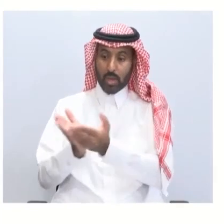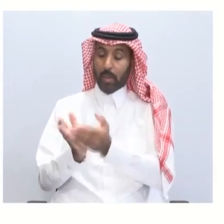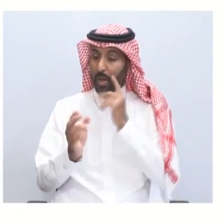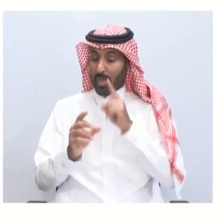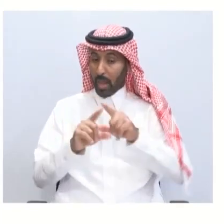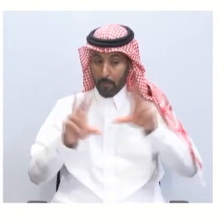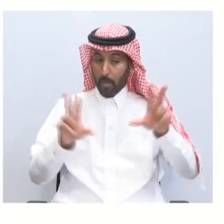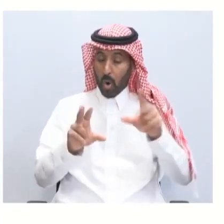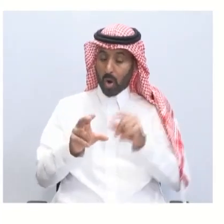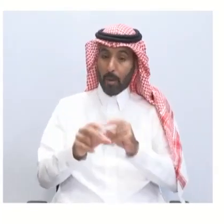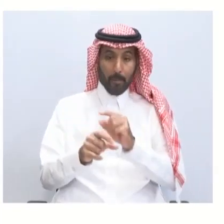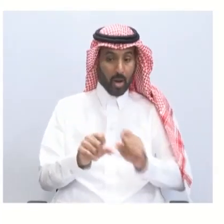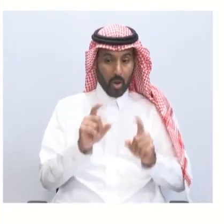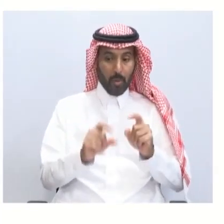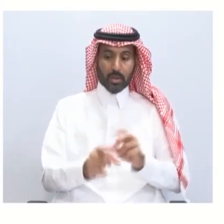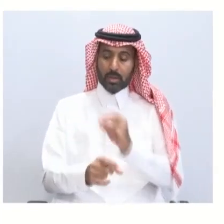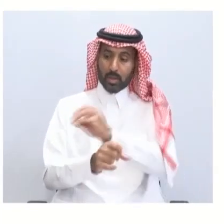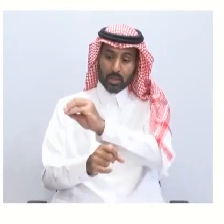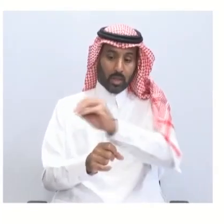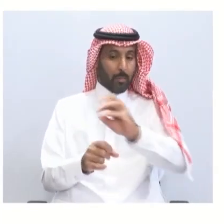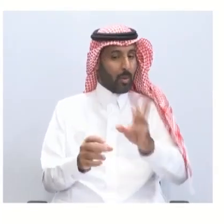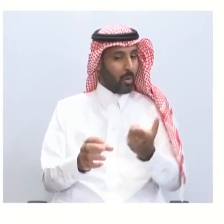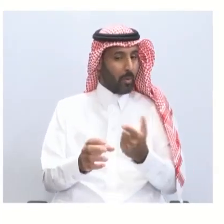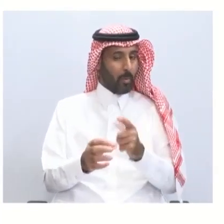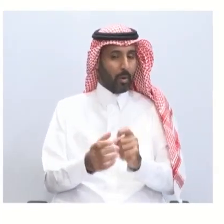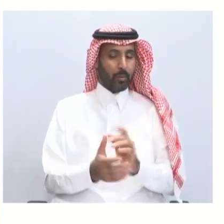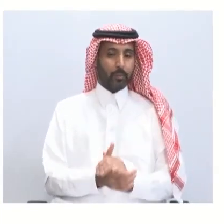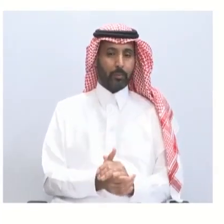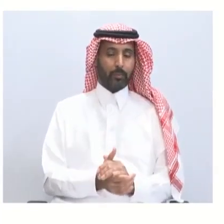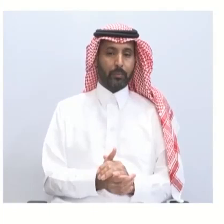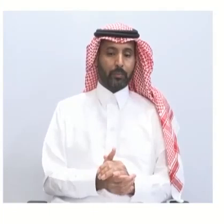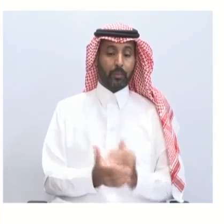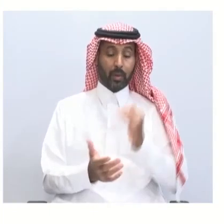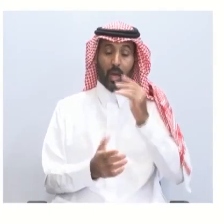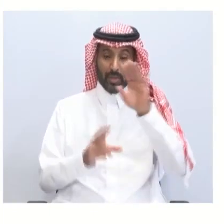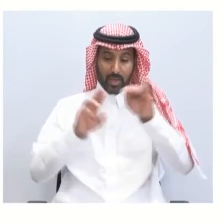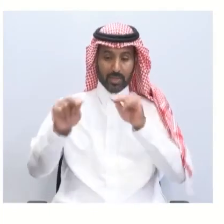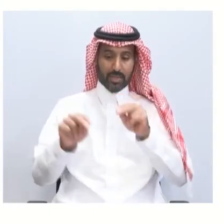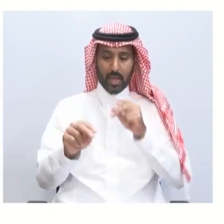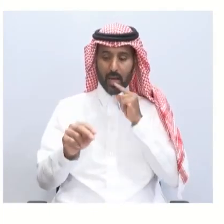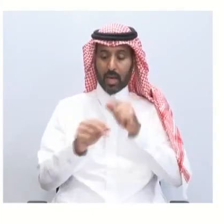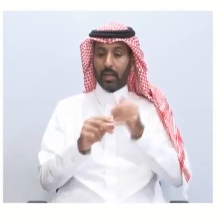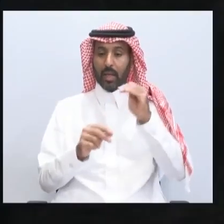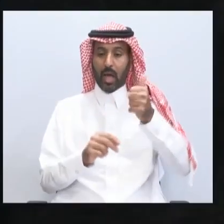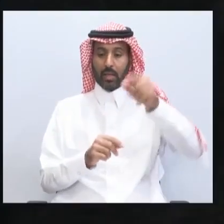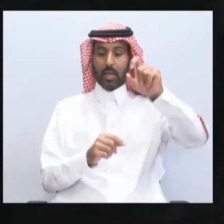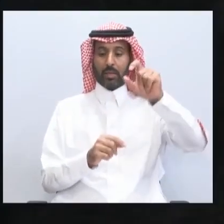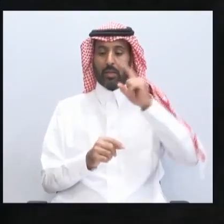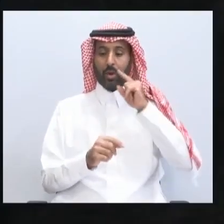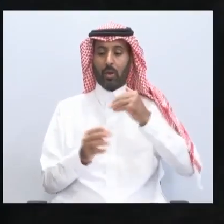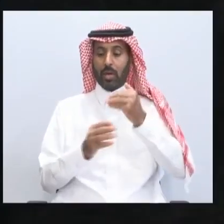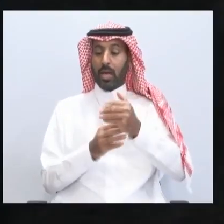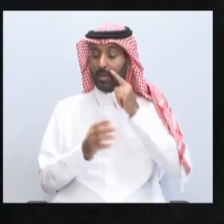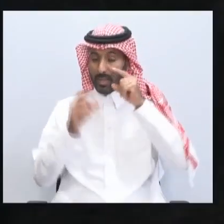المواقع معلوماتك التي جمعتها عنك هذه قصه عن خالد وعن